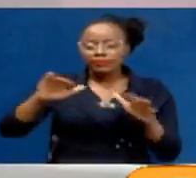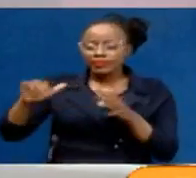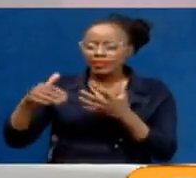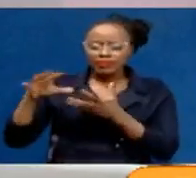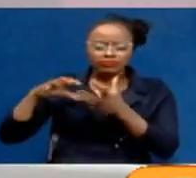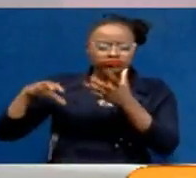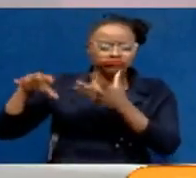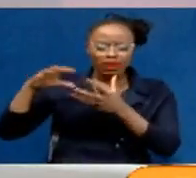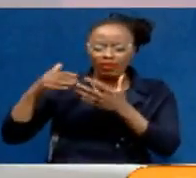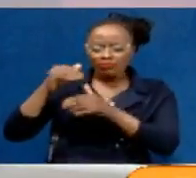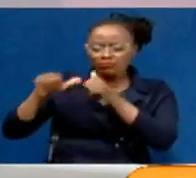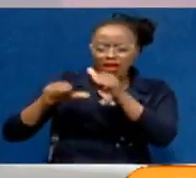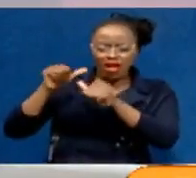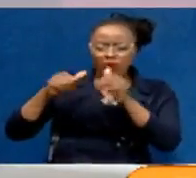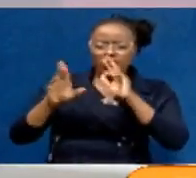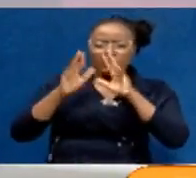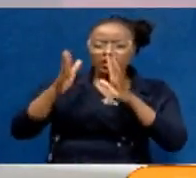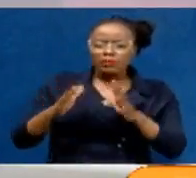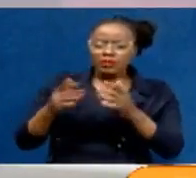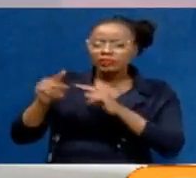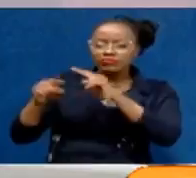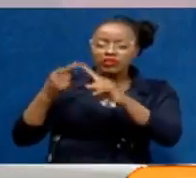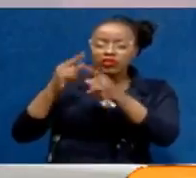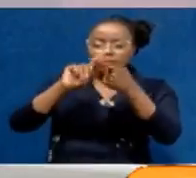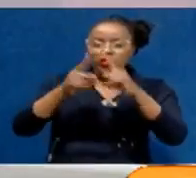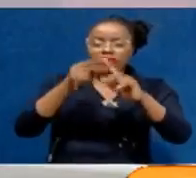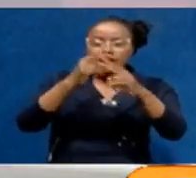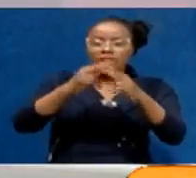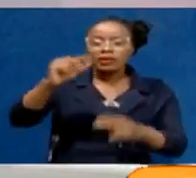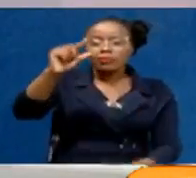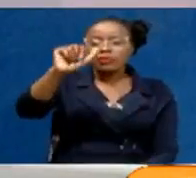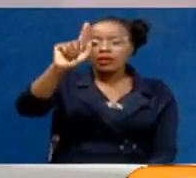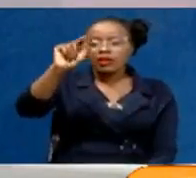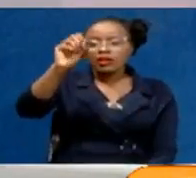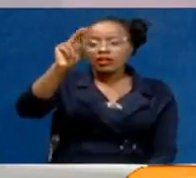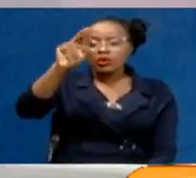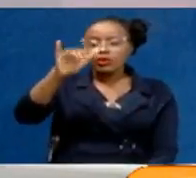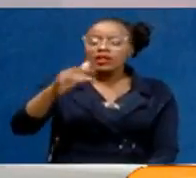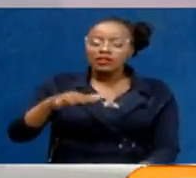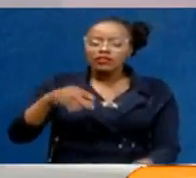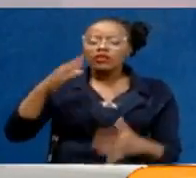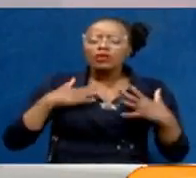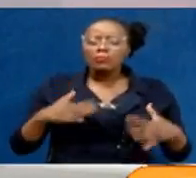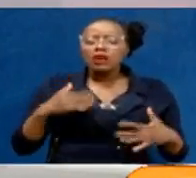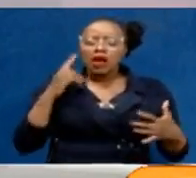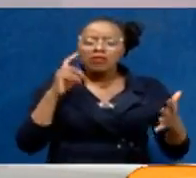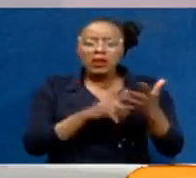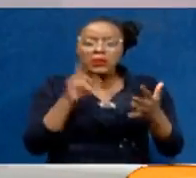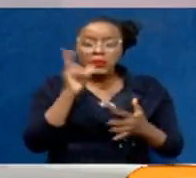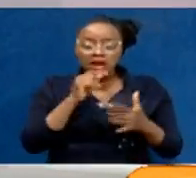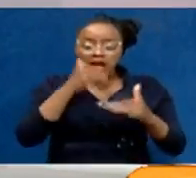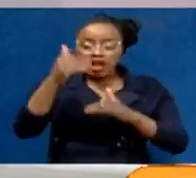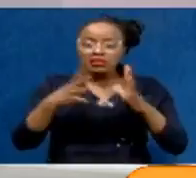Kitendawili kimegubika mauaji ya mwanahabari wa kampuni ya Standard Gatonye Gathura ambaye maiti yake imetambuliwa baada